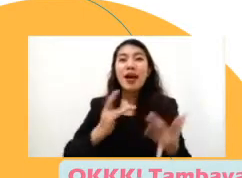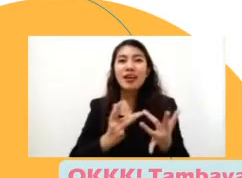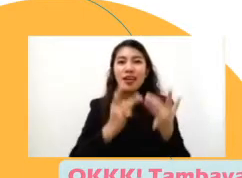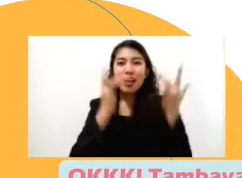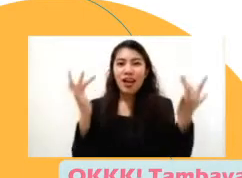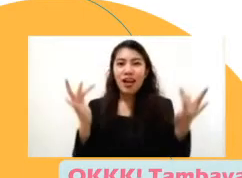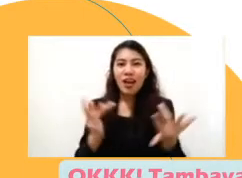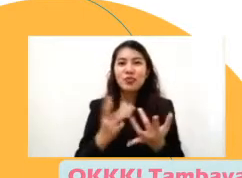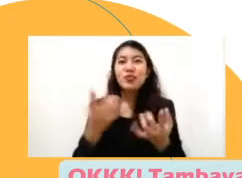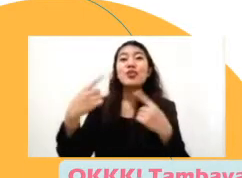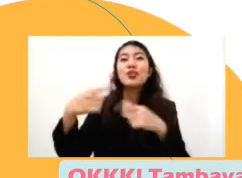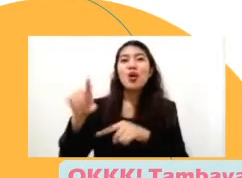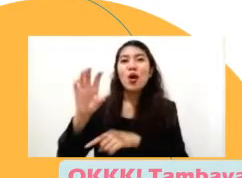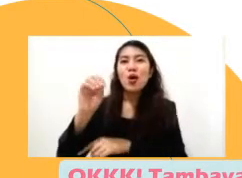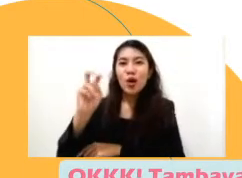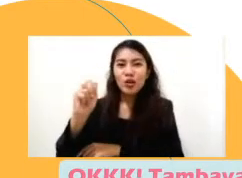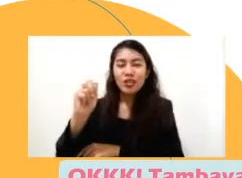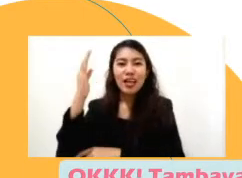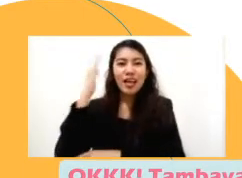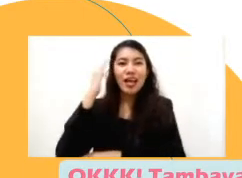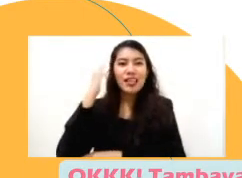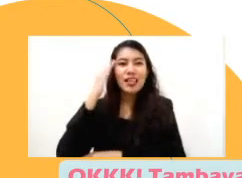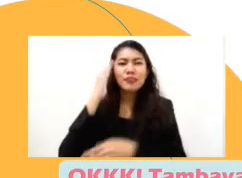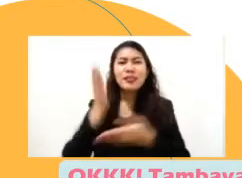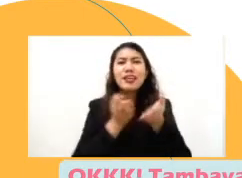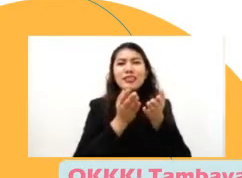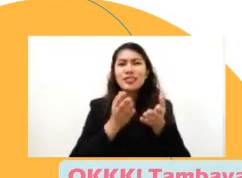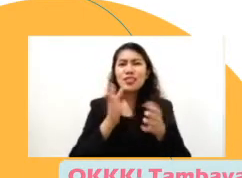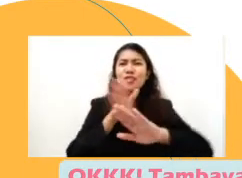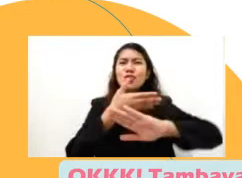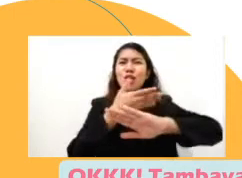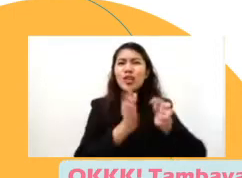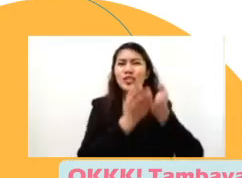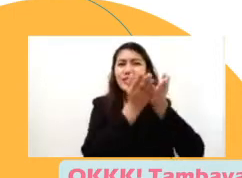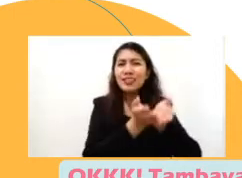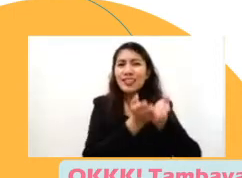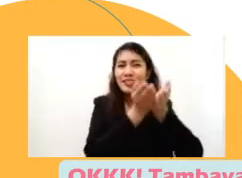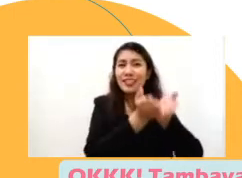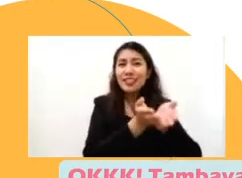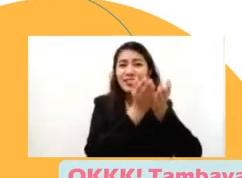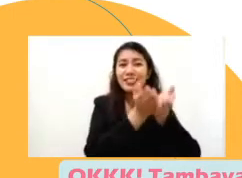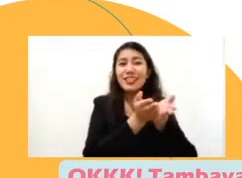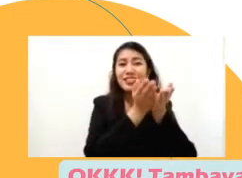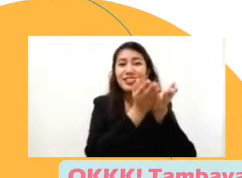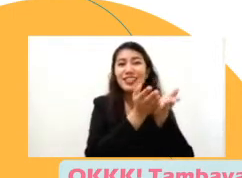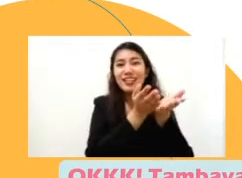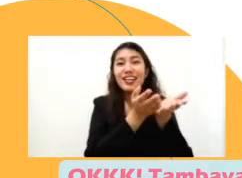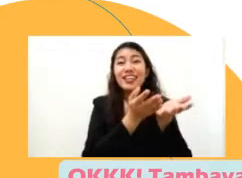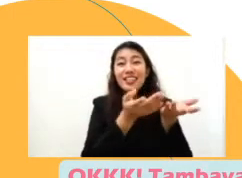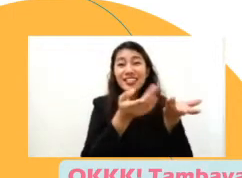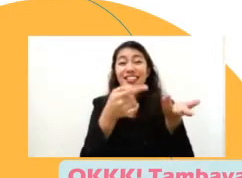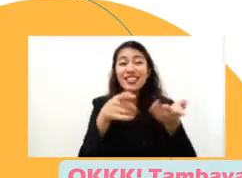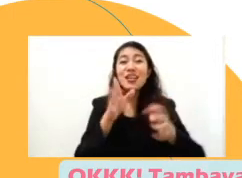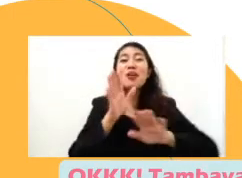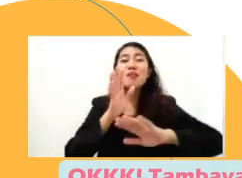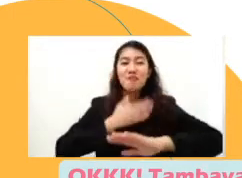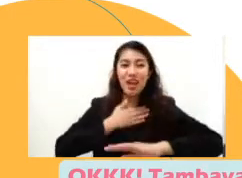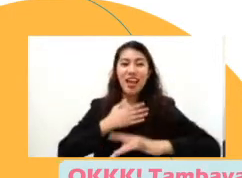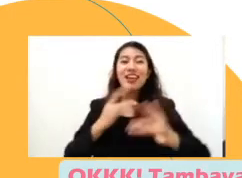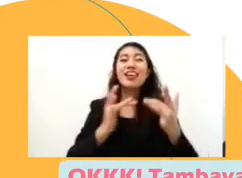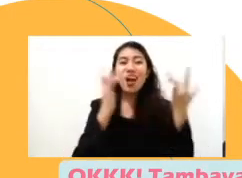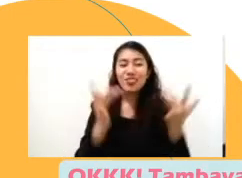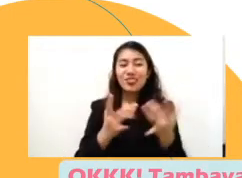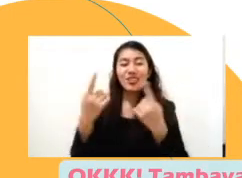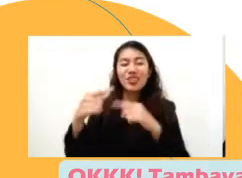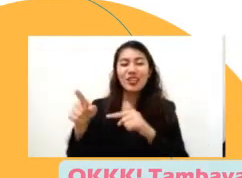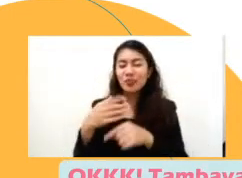you kung sino ka ba. Exactly. Ayan. Grabe lang kung sino ka ba. Emmanuel Rodel. Yes. Ayun. Salamat po sa